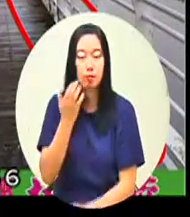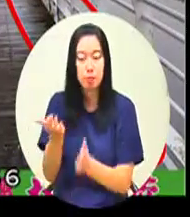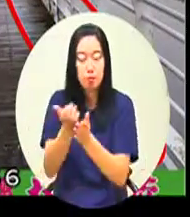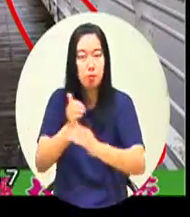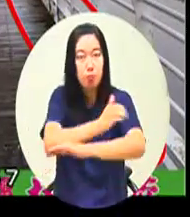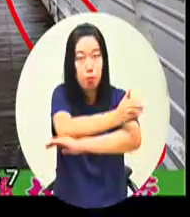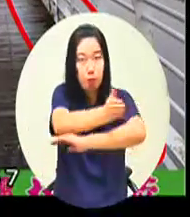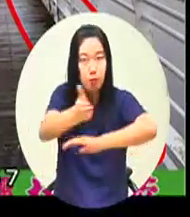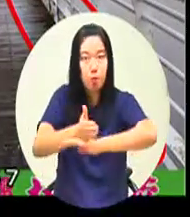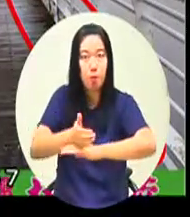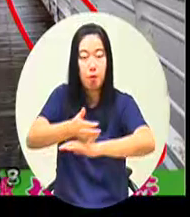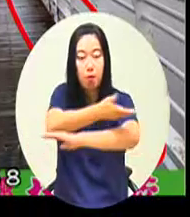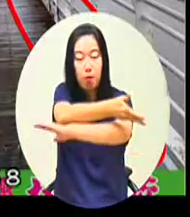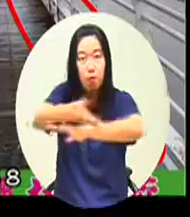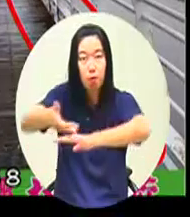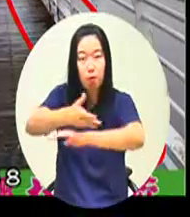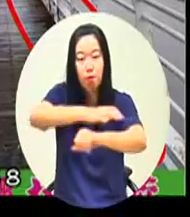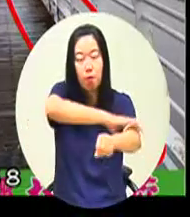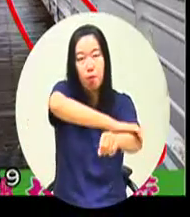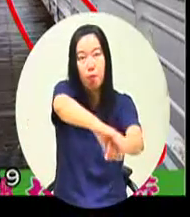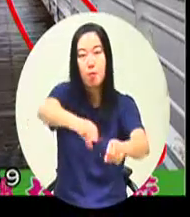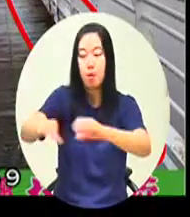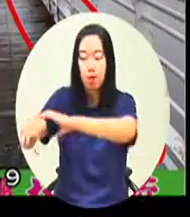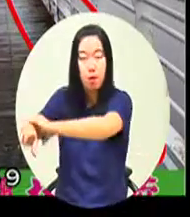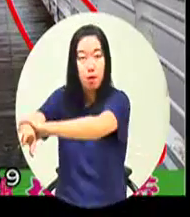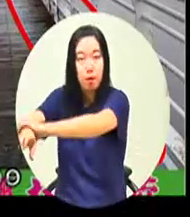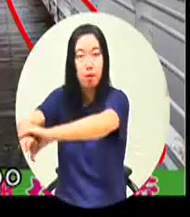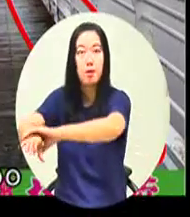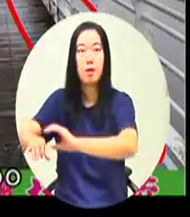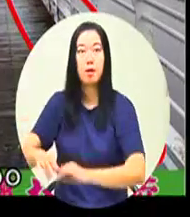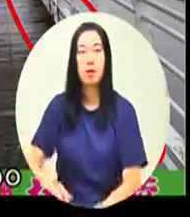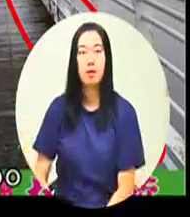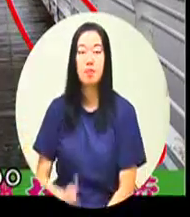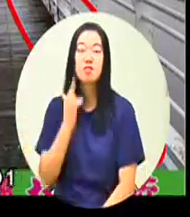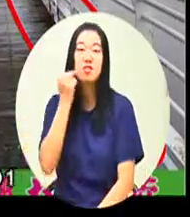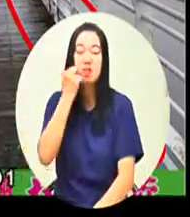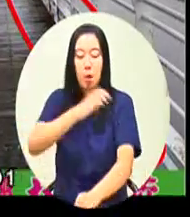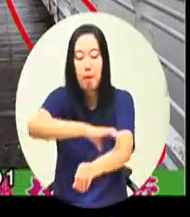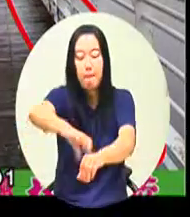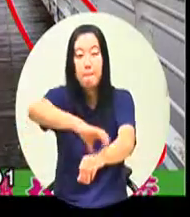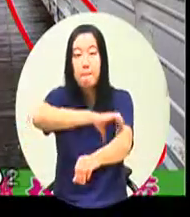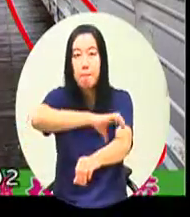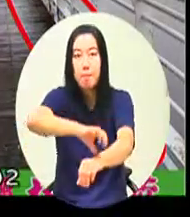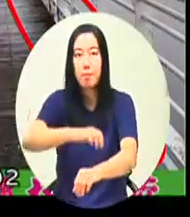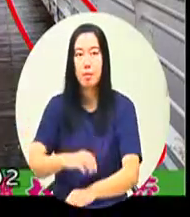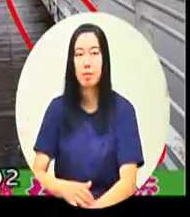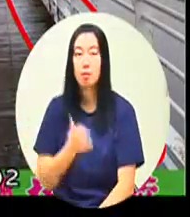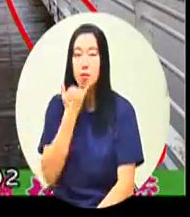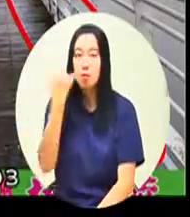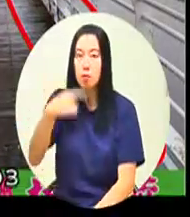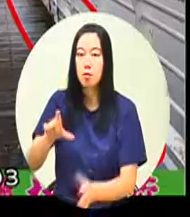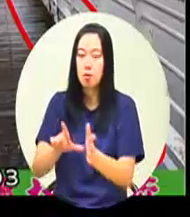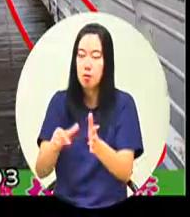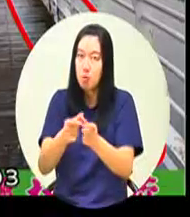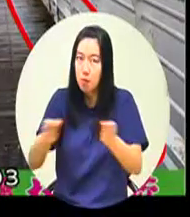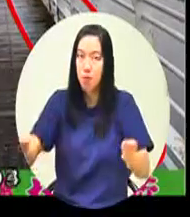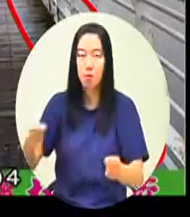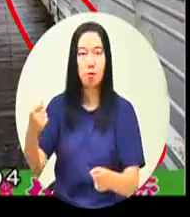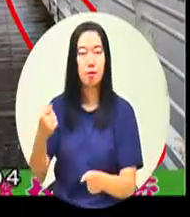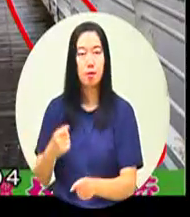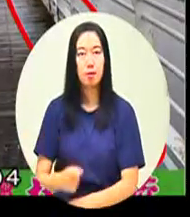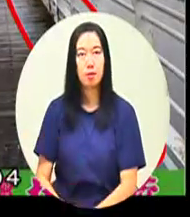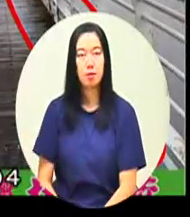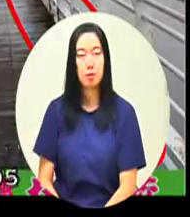两侧啊两侧它上面的啊铁栏杆，是不是你来长期？他这样子，因